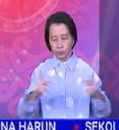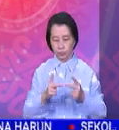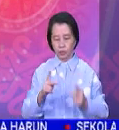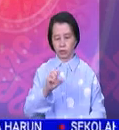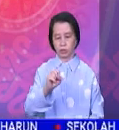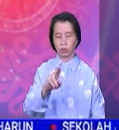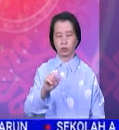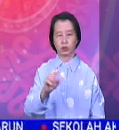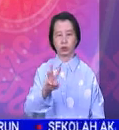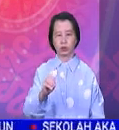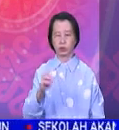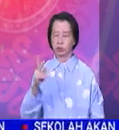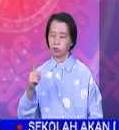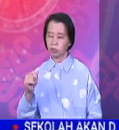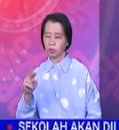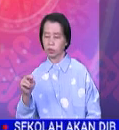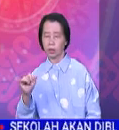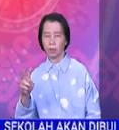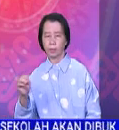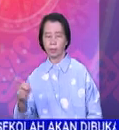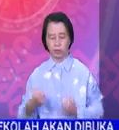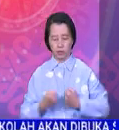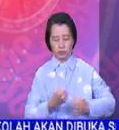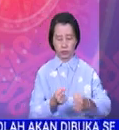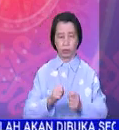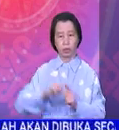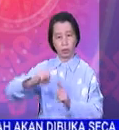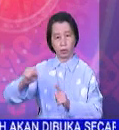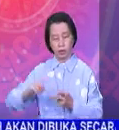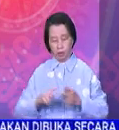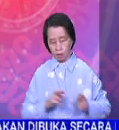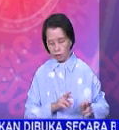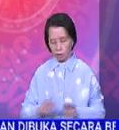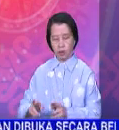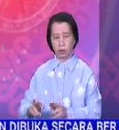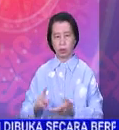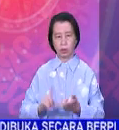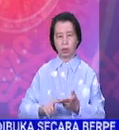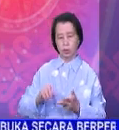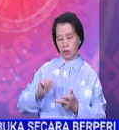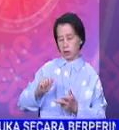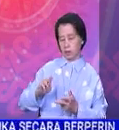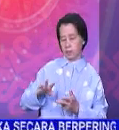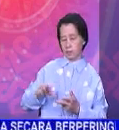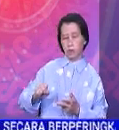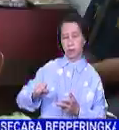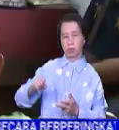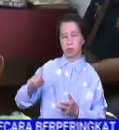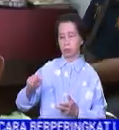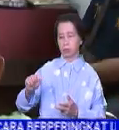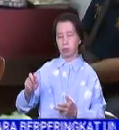suan Lamba kinabatangan rancangan Sungai Manila Sandakan dan rancangan apas Balong